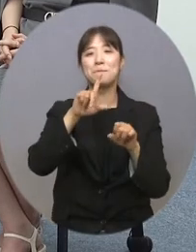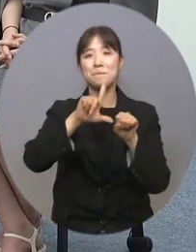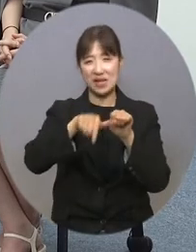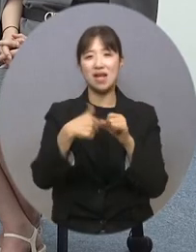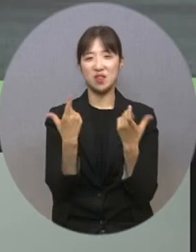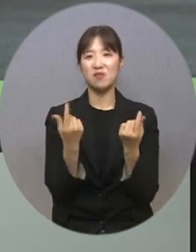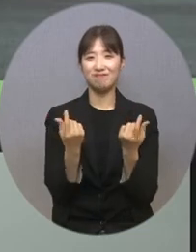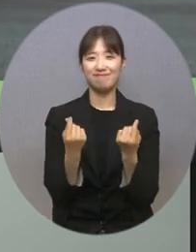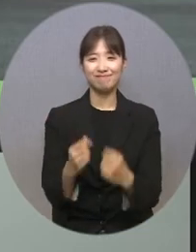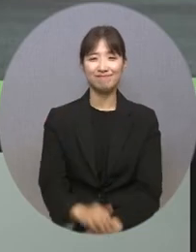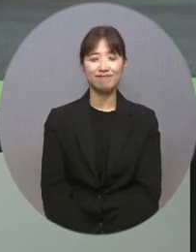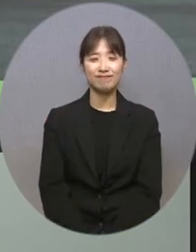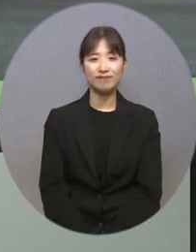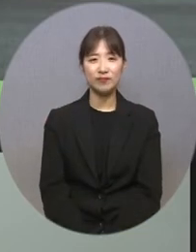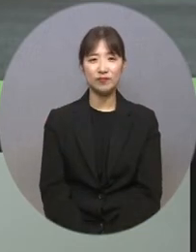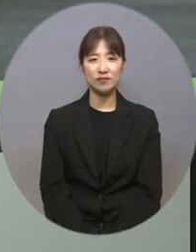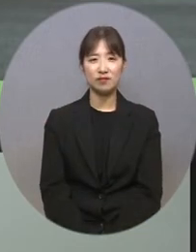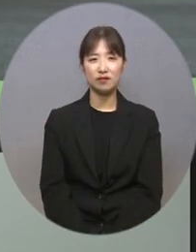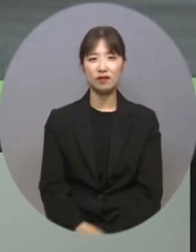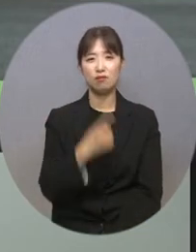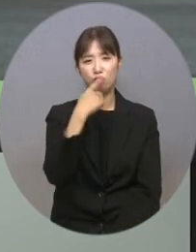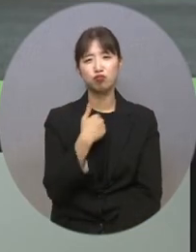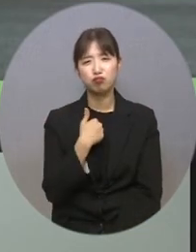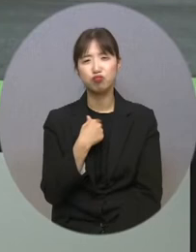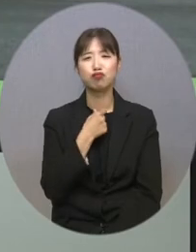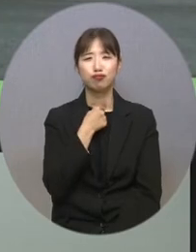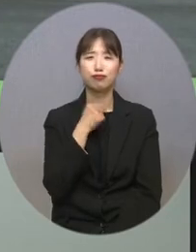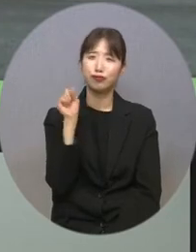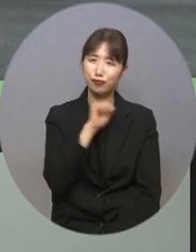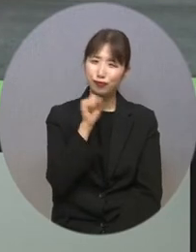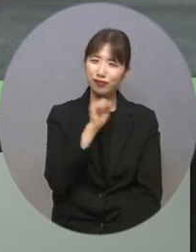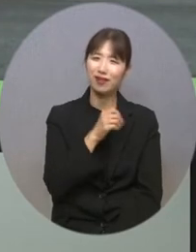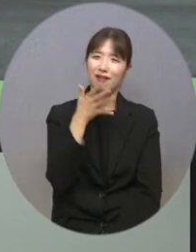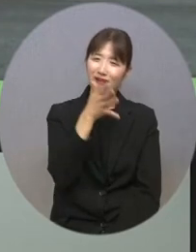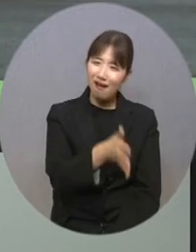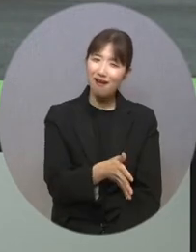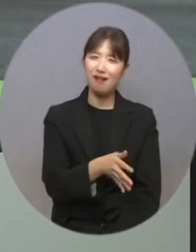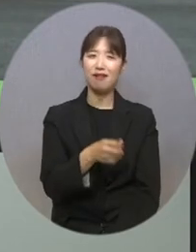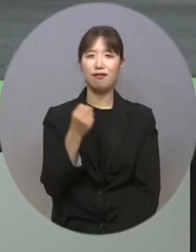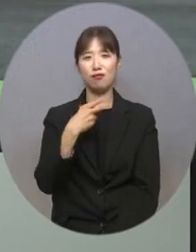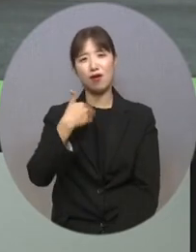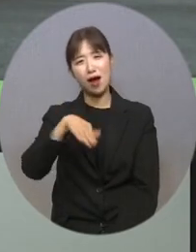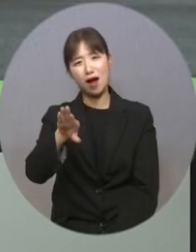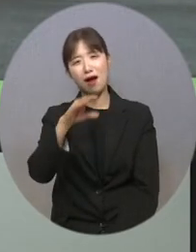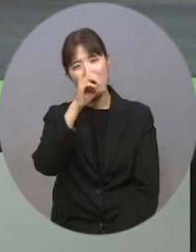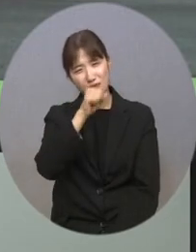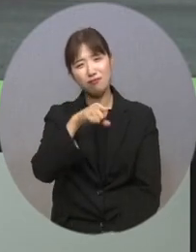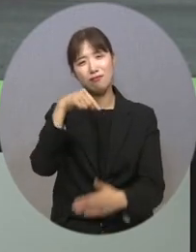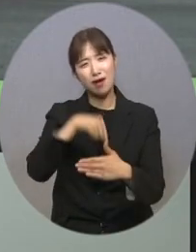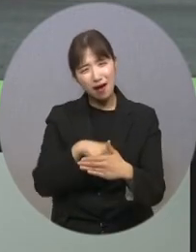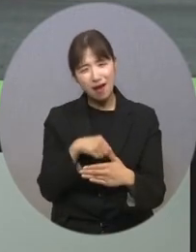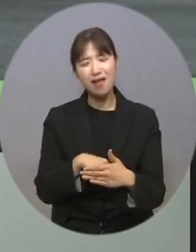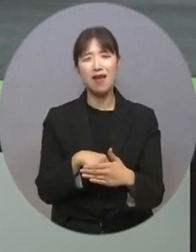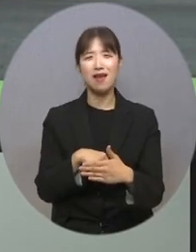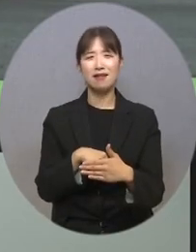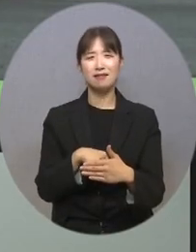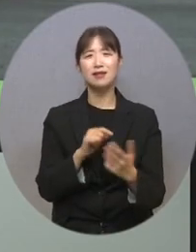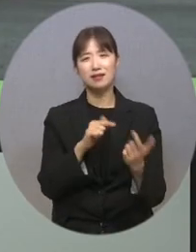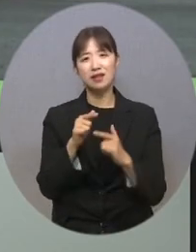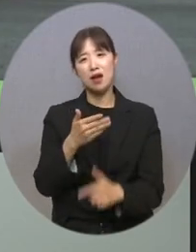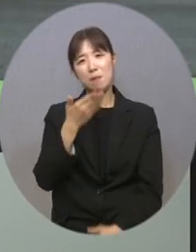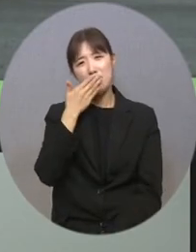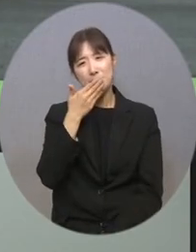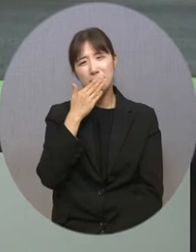0 뭐 그럼 이제 본인의 취향 선택도 갈 수 있는 결심 여러가지가 밥 하나